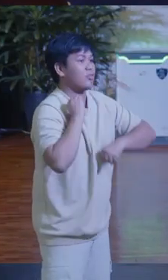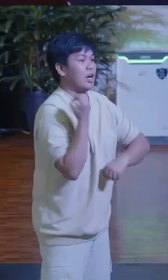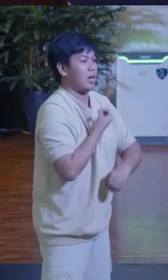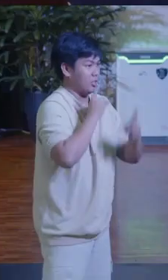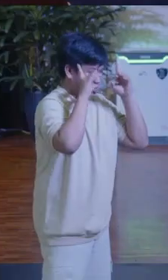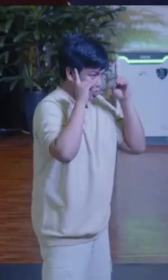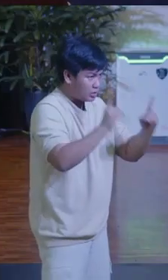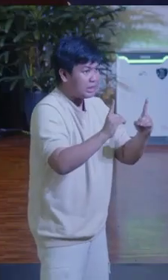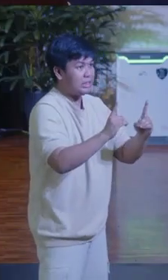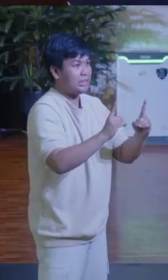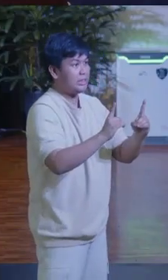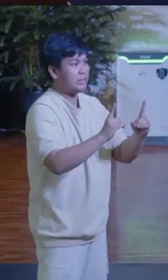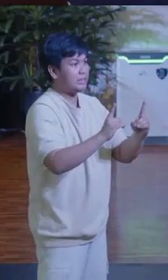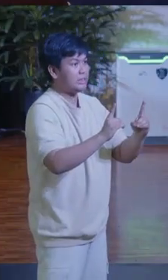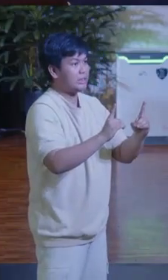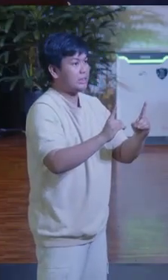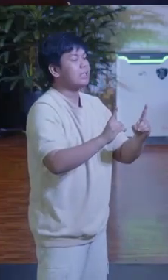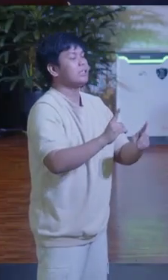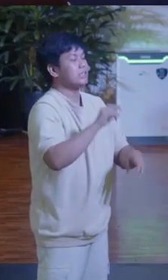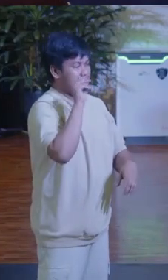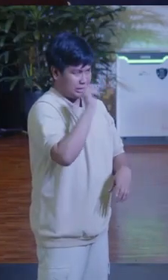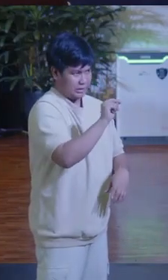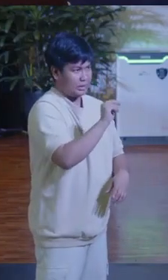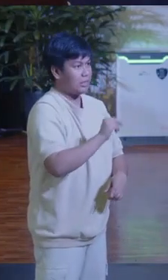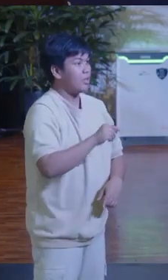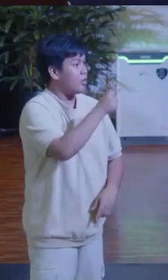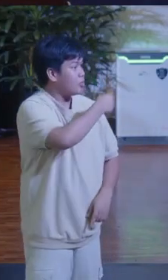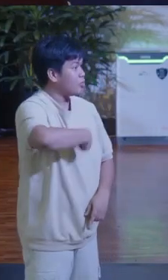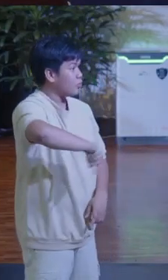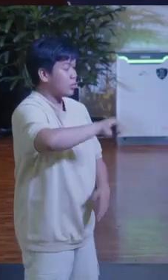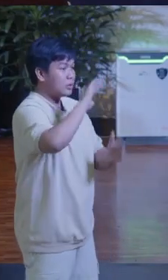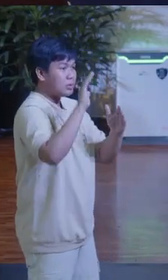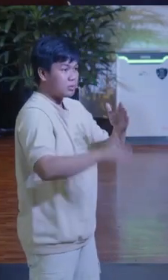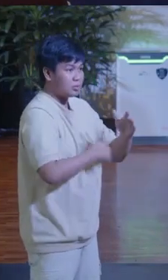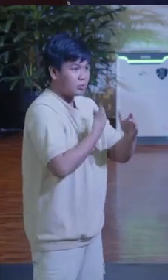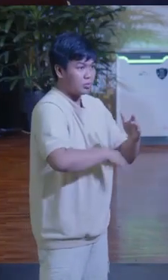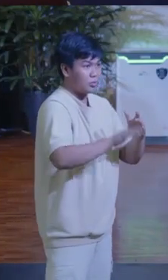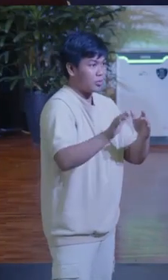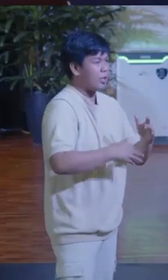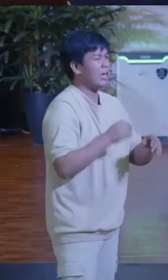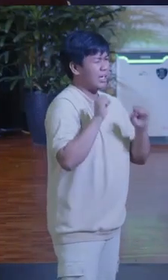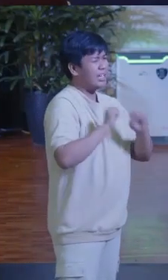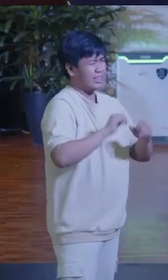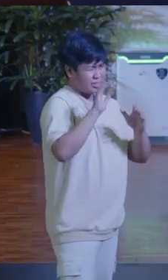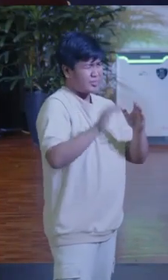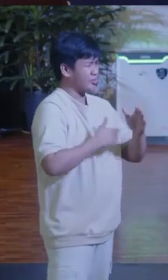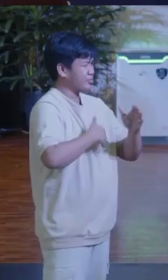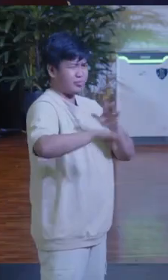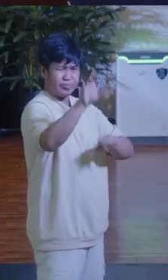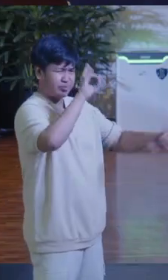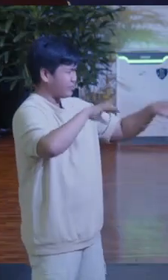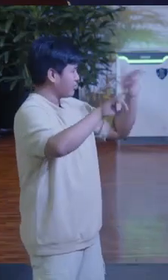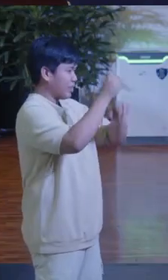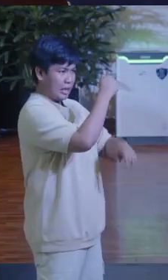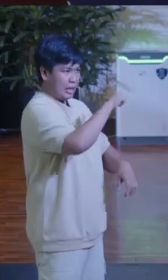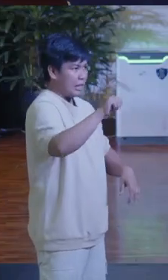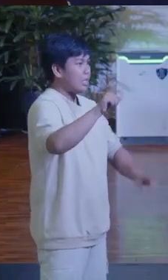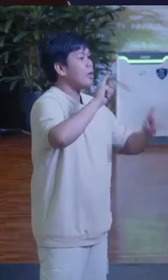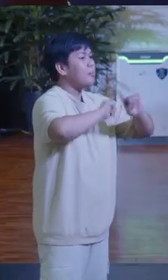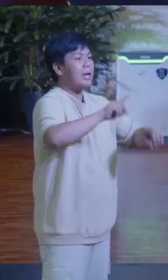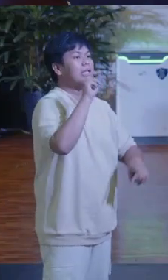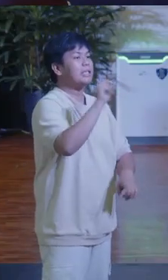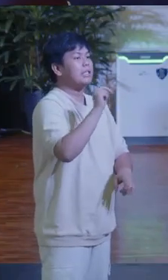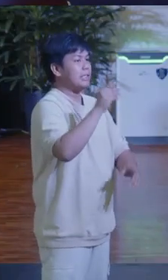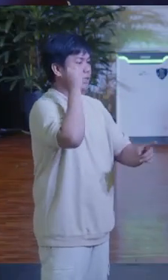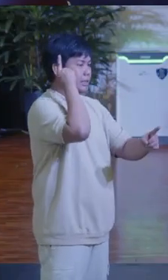dito, meron po tayong kalayaan. Pero pinipili po natin yung mga awit na tama ang